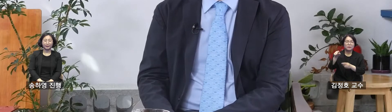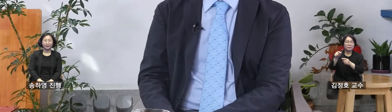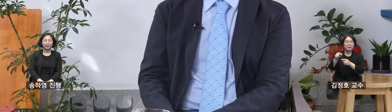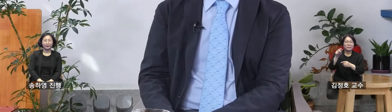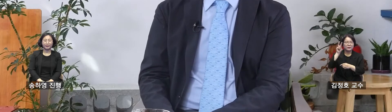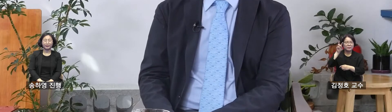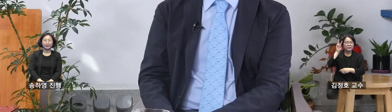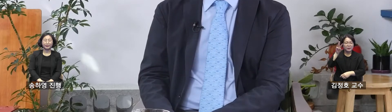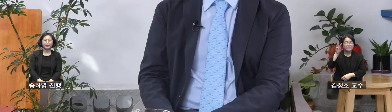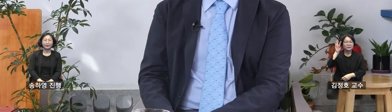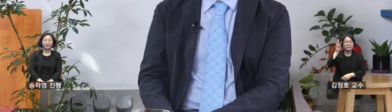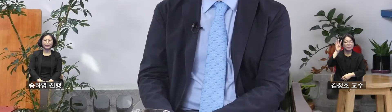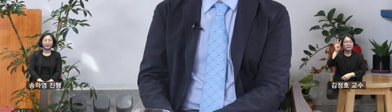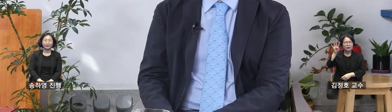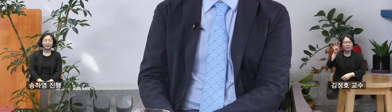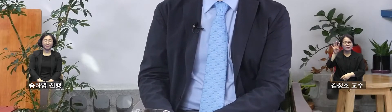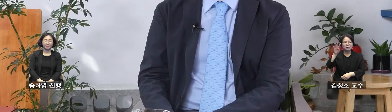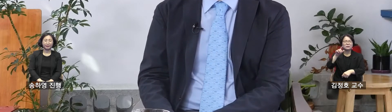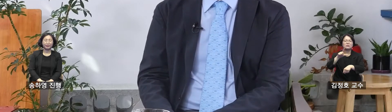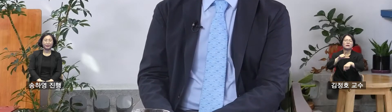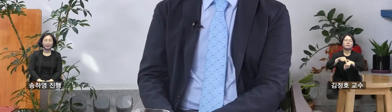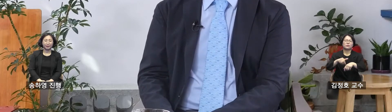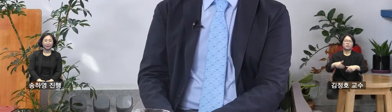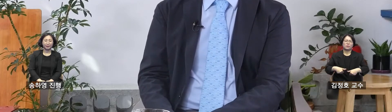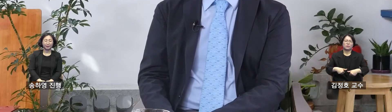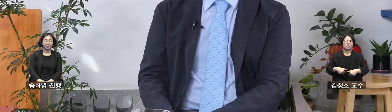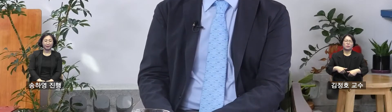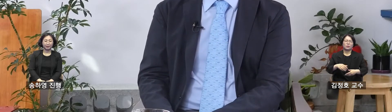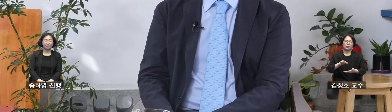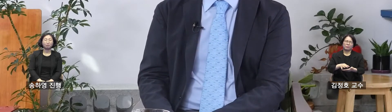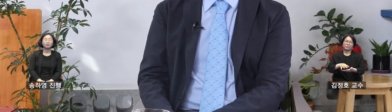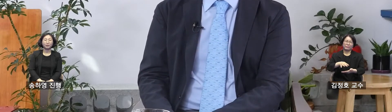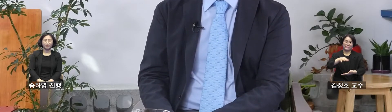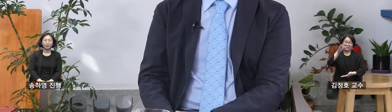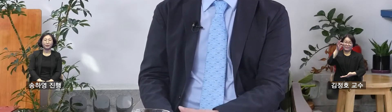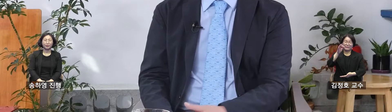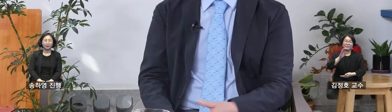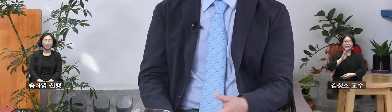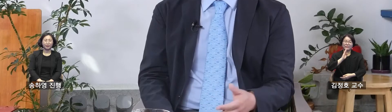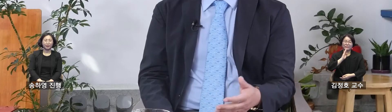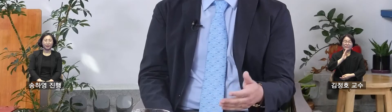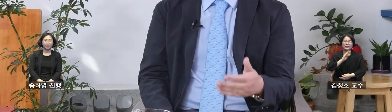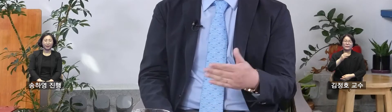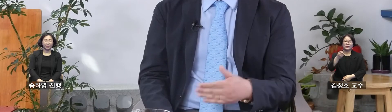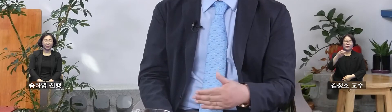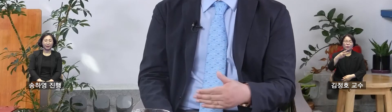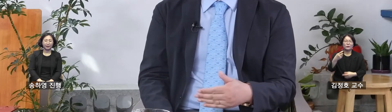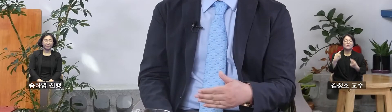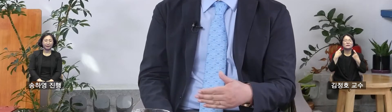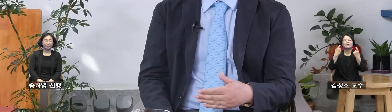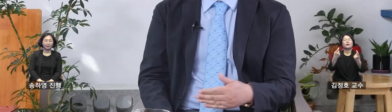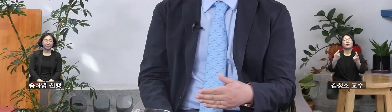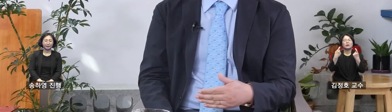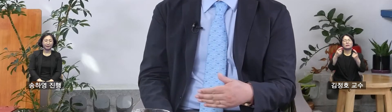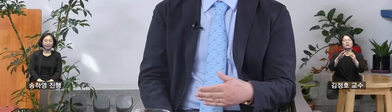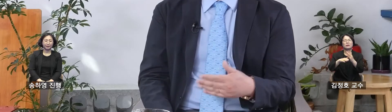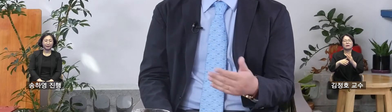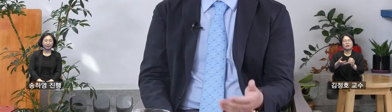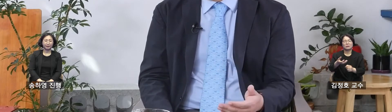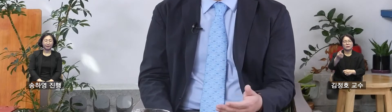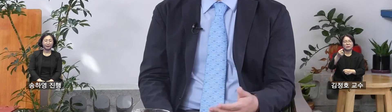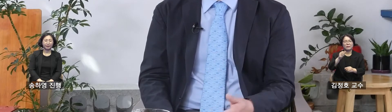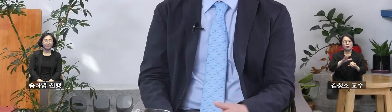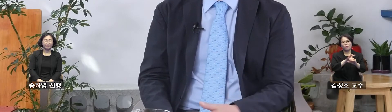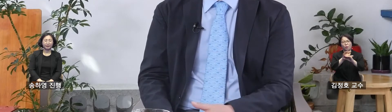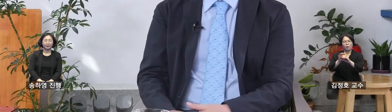3일이나 3박 4일 일정을 내야 되기도 하고요. 비용도 많이 듭니다. 또 그분들이 이제 여행을 했을 때 갖는 또 여러 가지